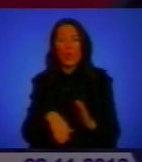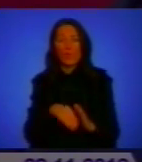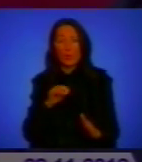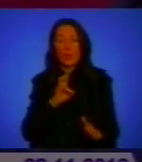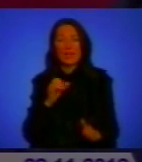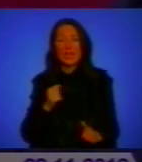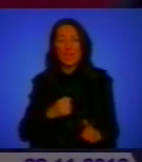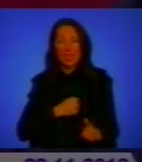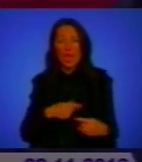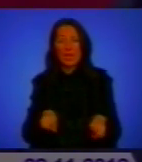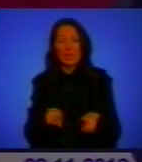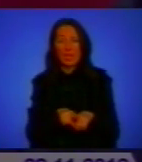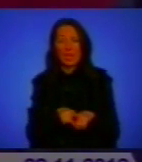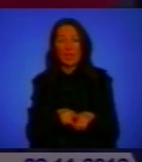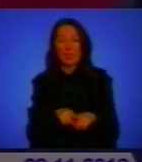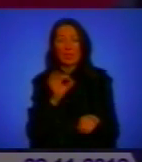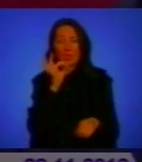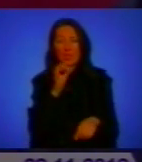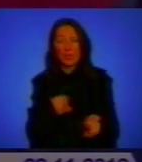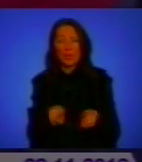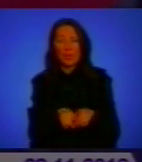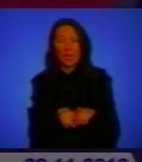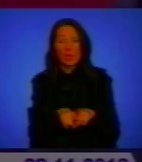жаль, такі, скажімо так,